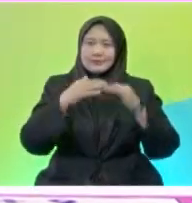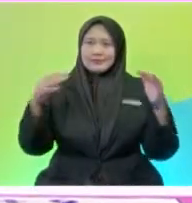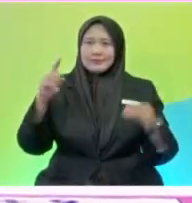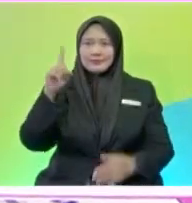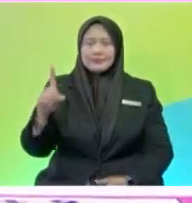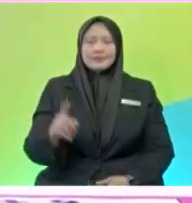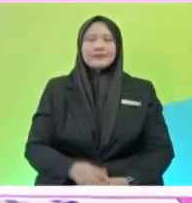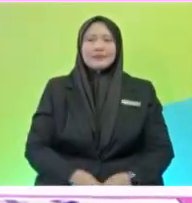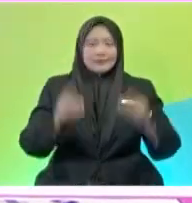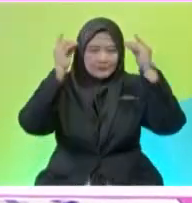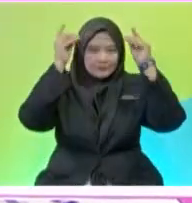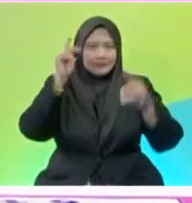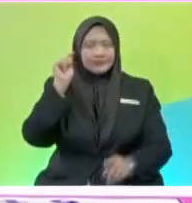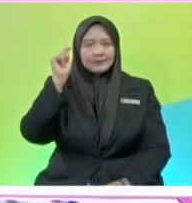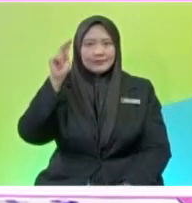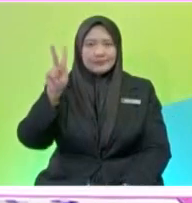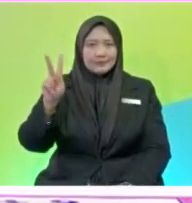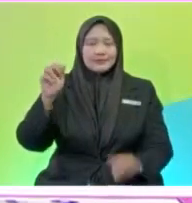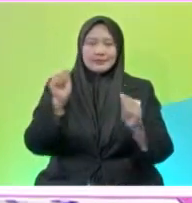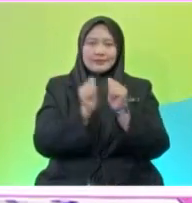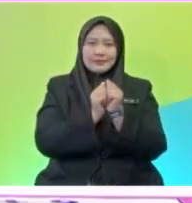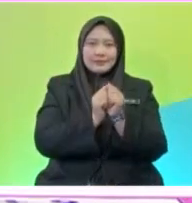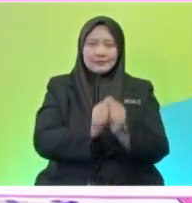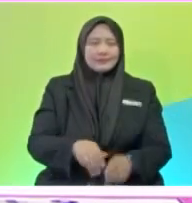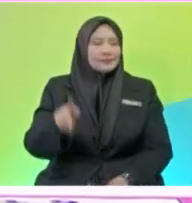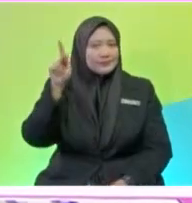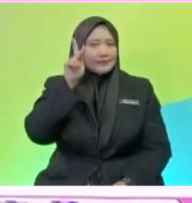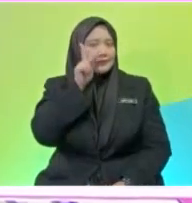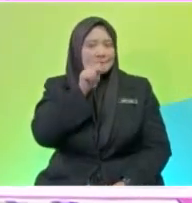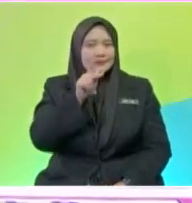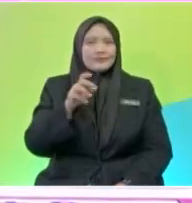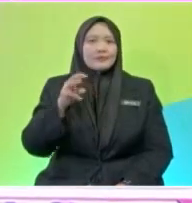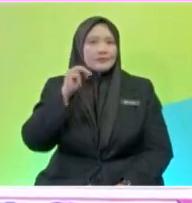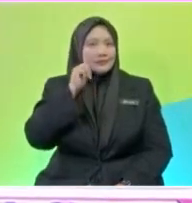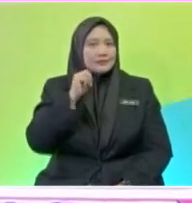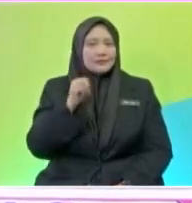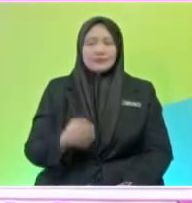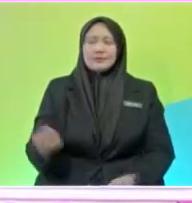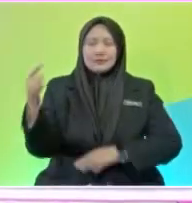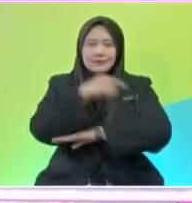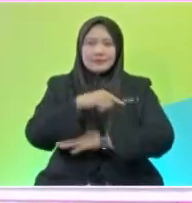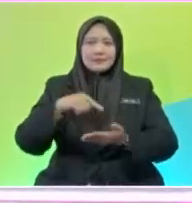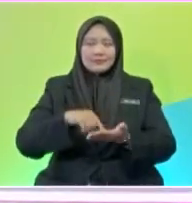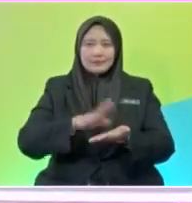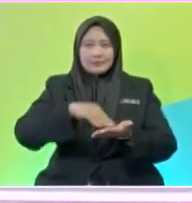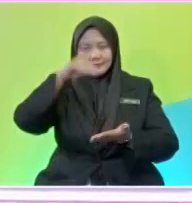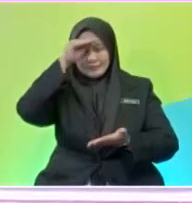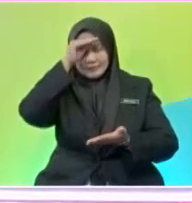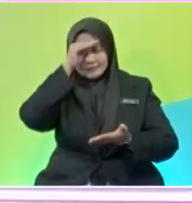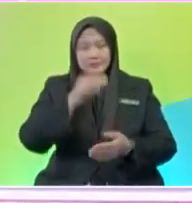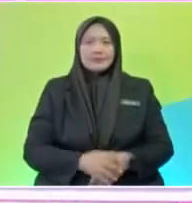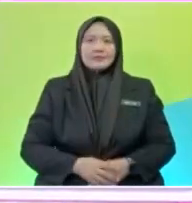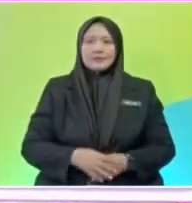TV shamira hari ini kawan kita nak belajar mata pelajaran numera rasi untuk